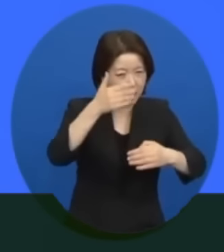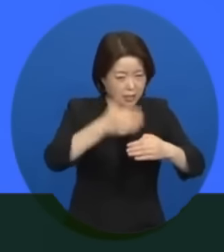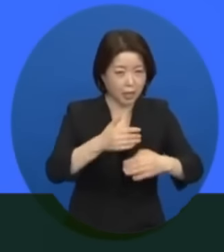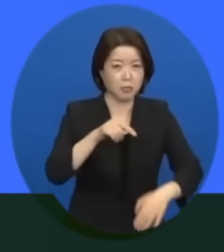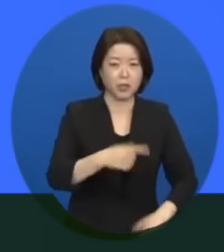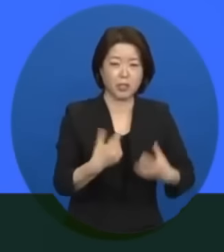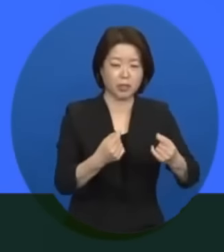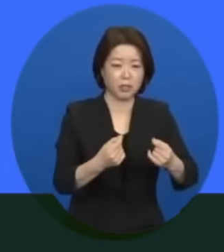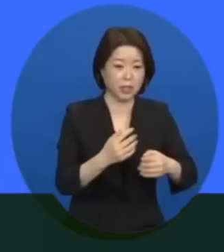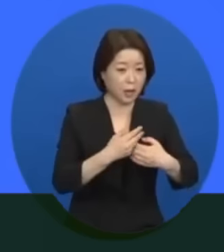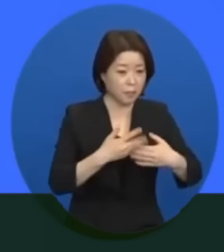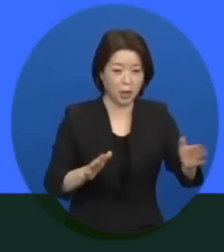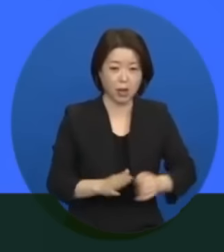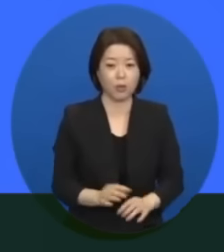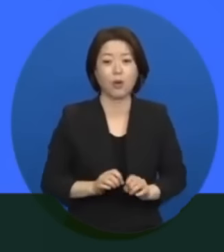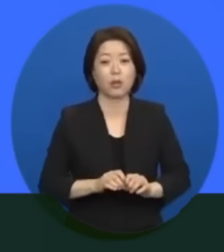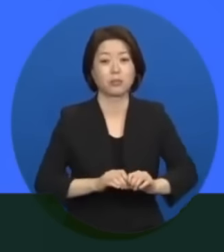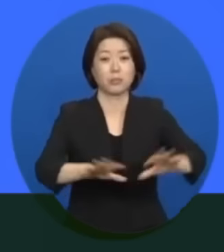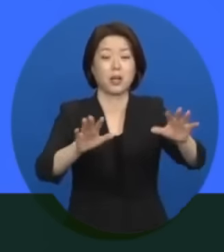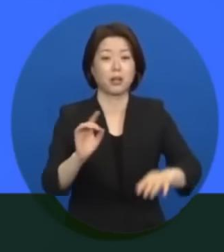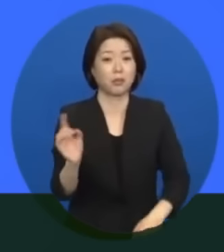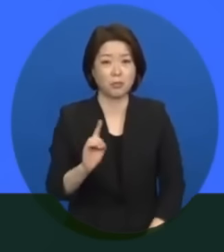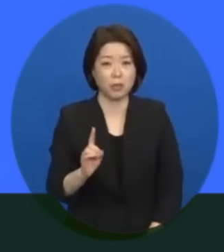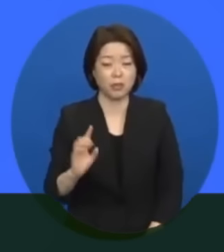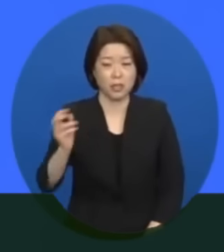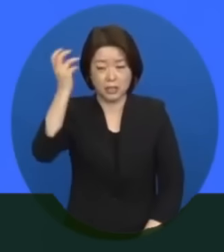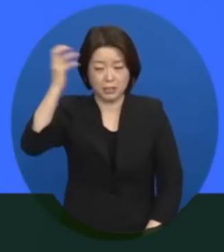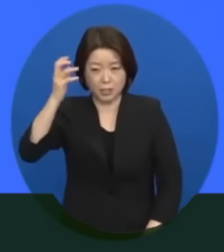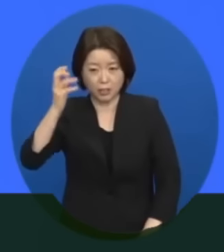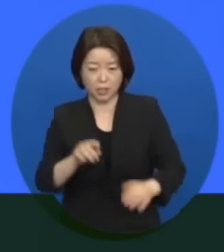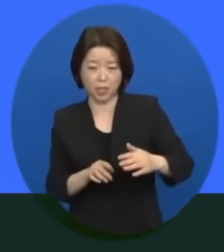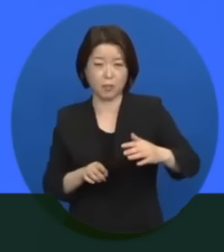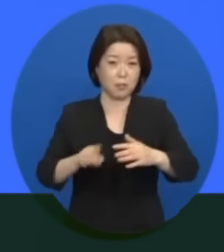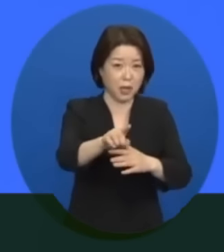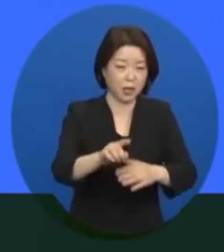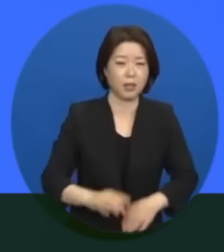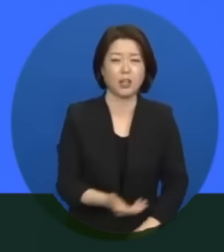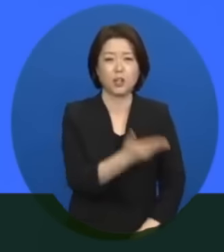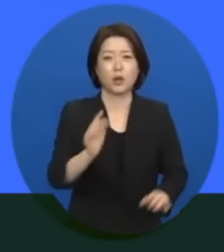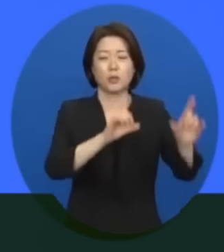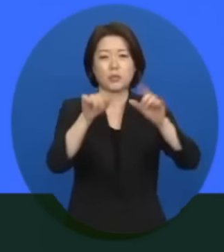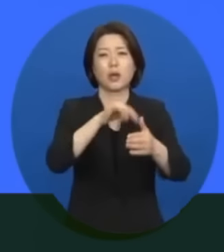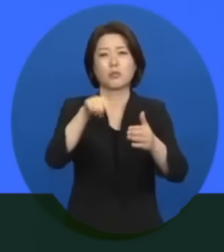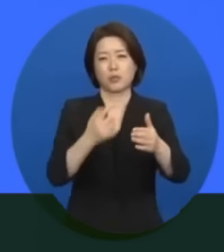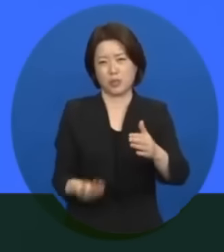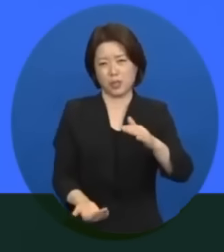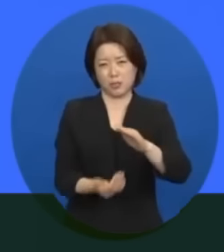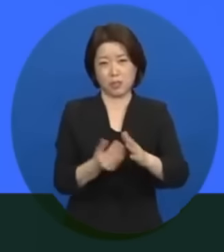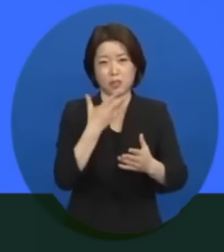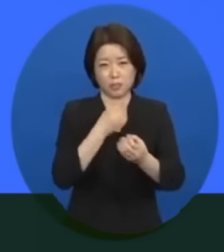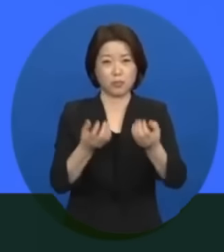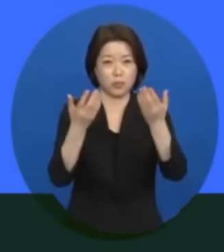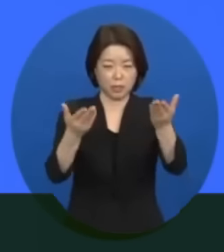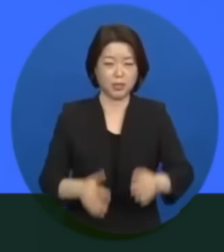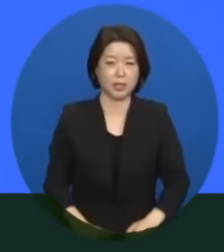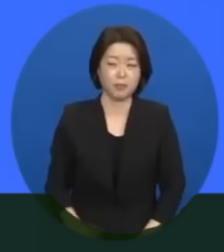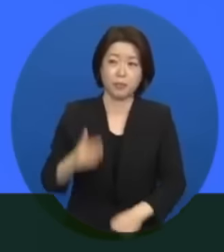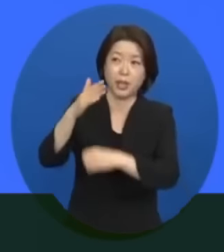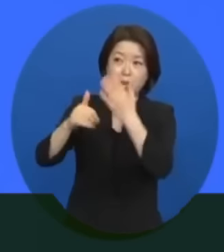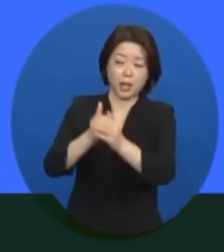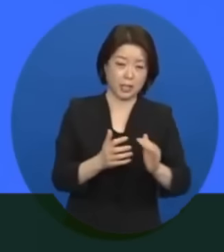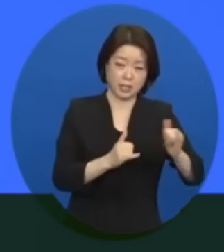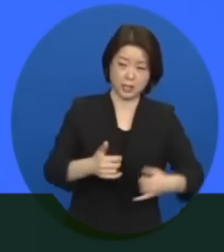오직 성령님이십니다이 성령의 돌파가 여러분들의 삶 가운데 일어나게 되기를 축복합니다 하나님과 사람 사이에 막혀